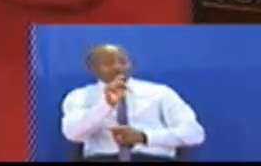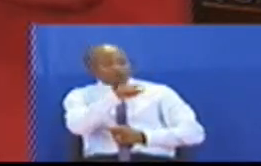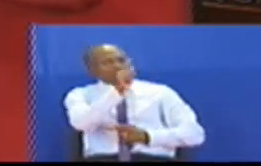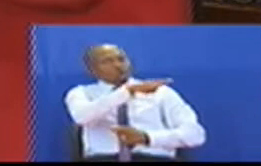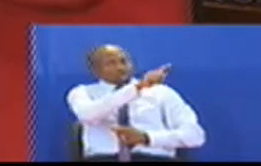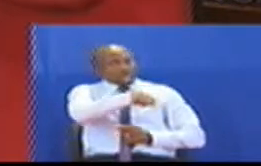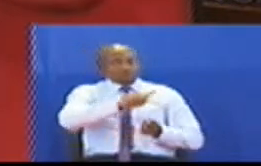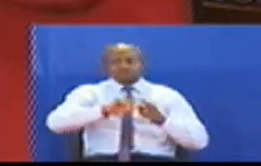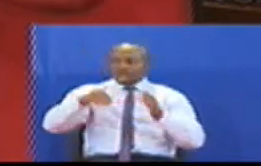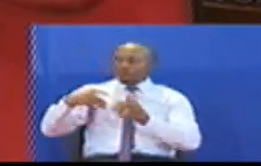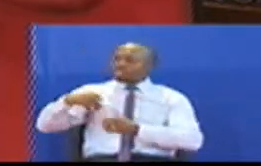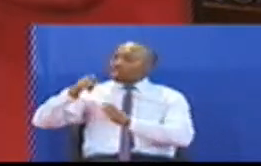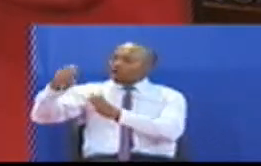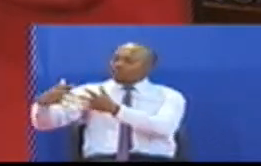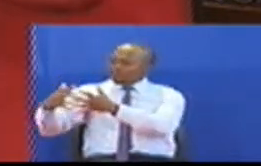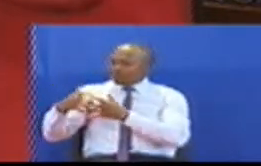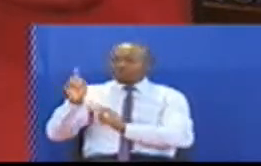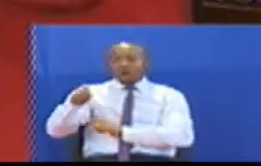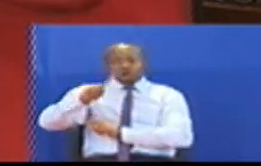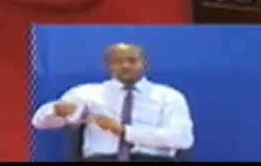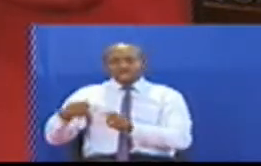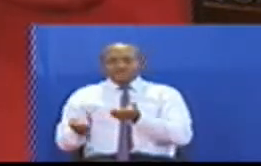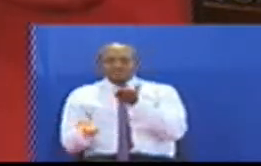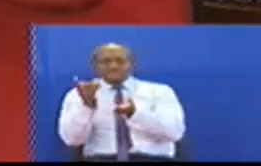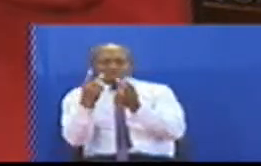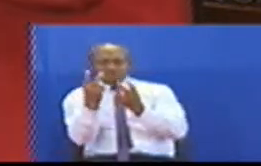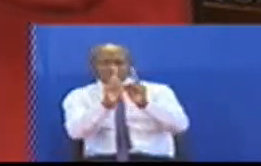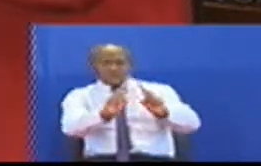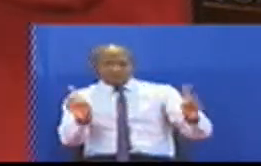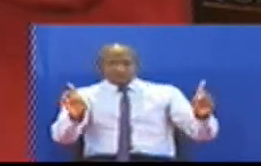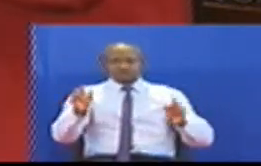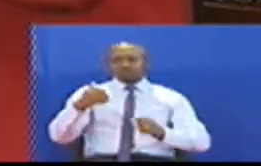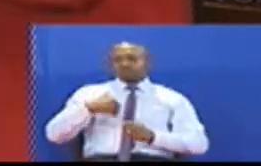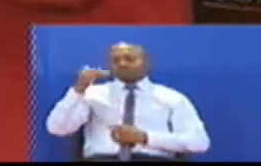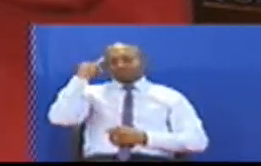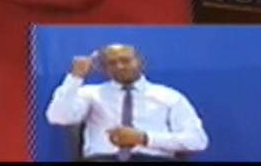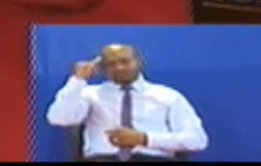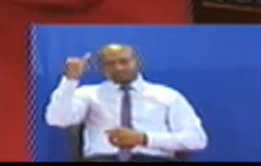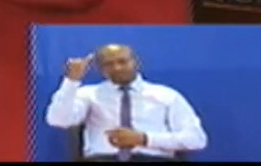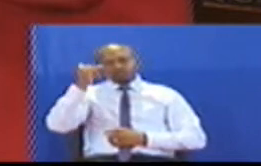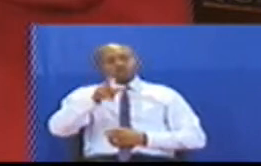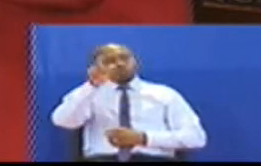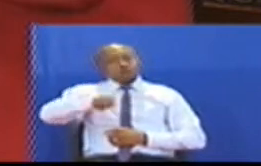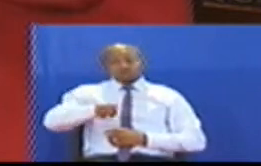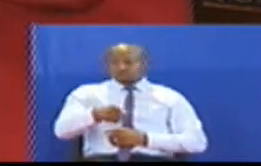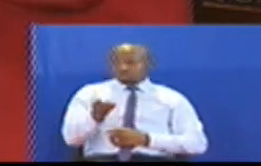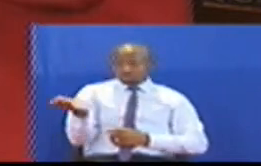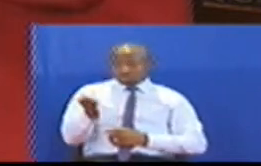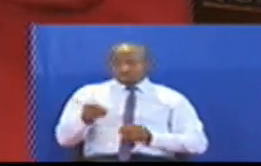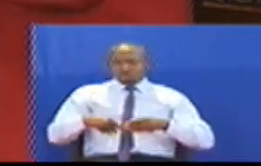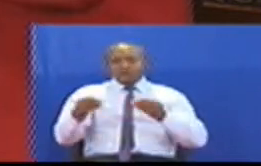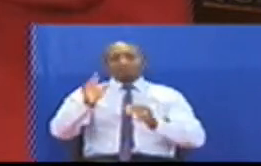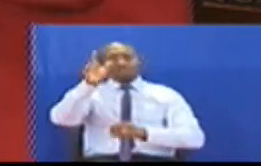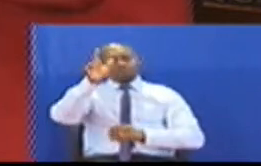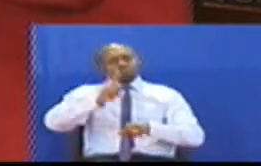Wizara ya Uvuvi ina makosa, imekuja na vipimo viwili. Mimi ushauri wangu Mheshimiwa Spika, tungewapa watu muda wa mwaka